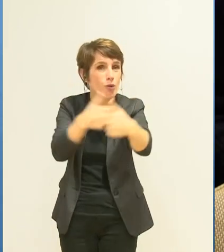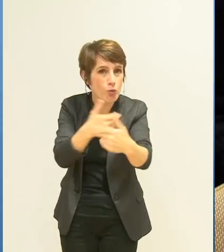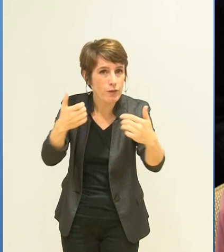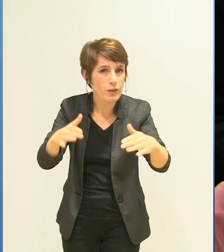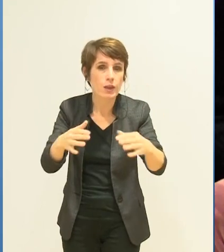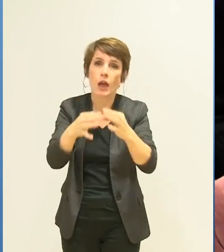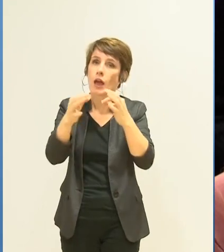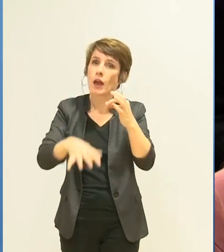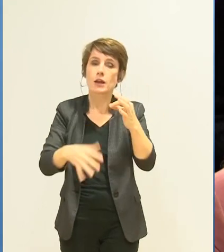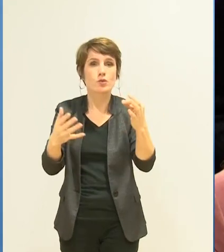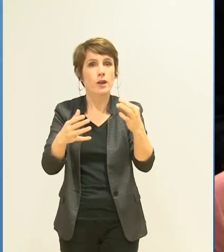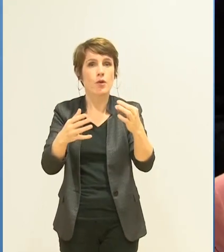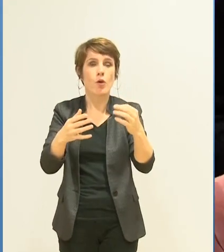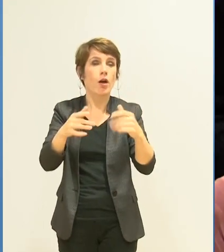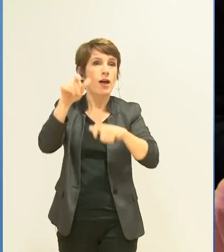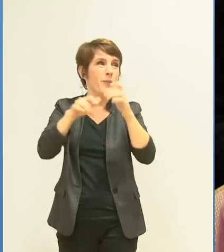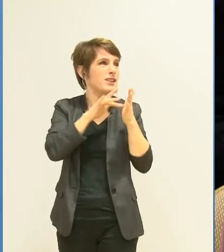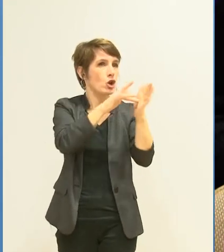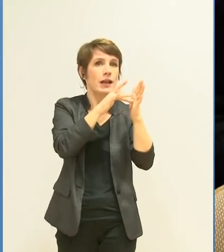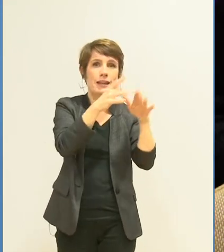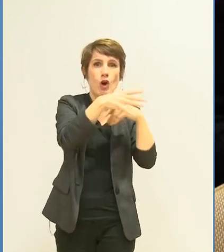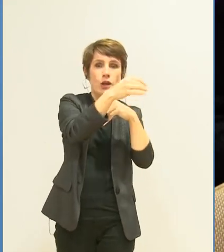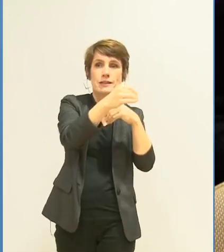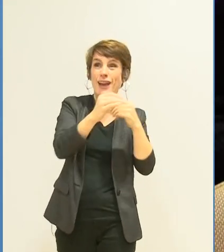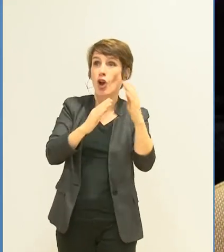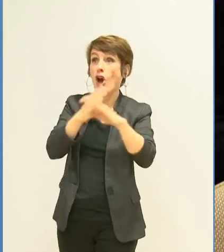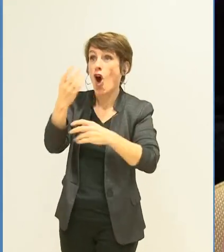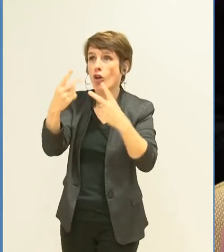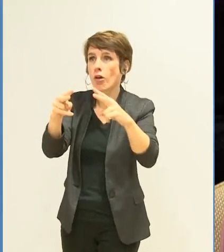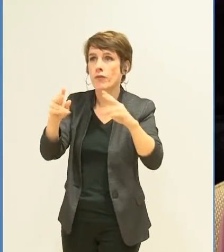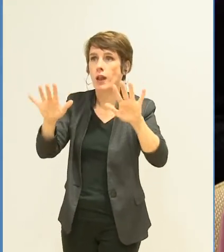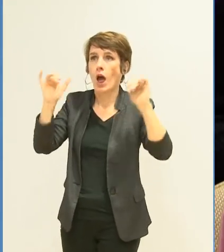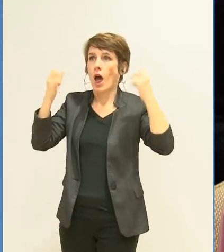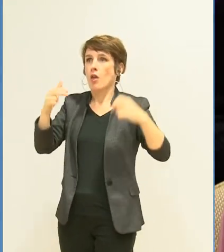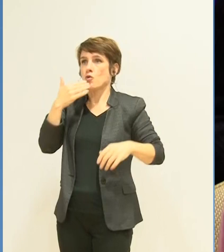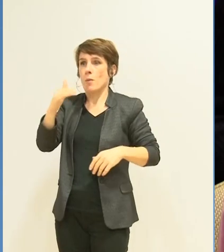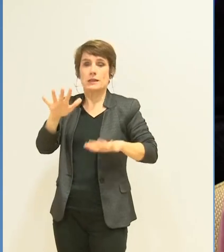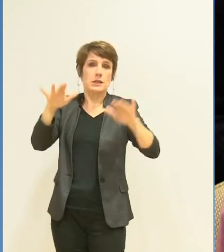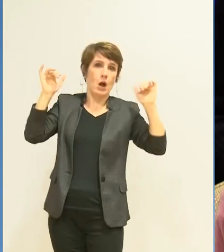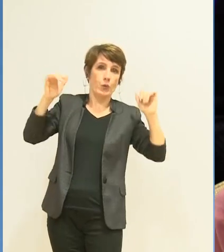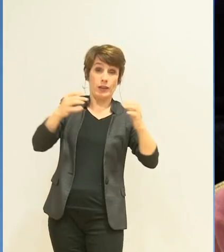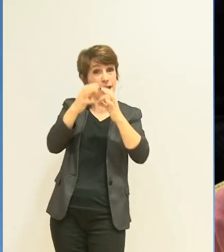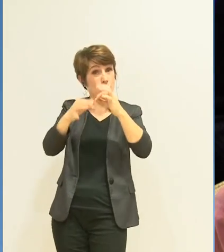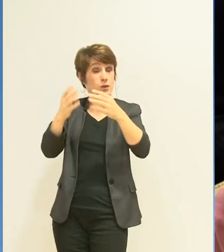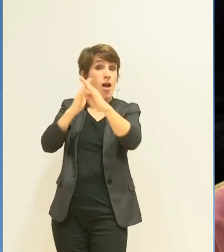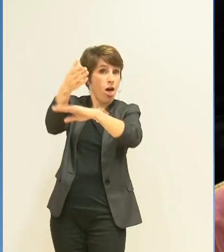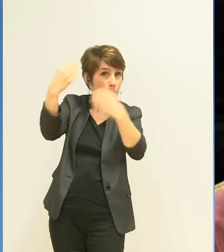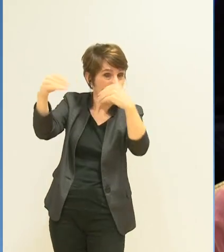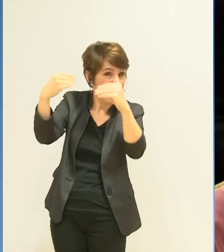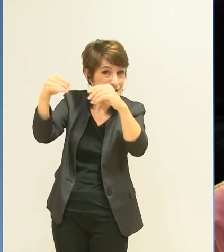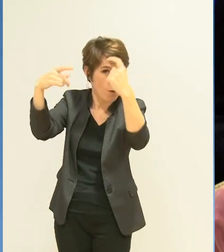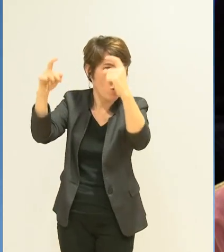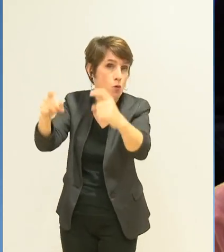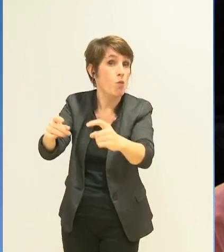décourager la clientèle extérieure d'accéder au coeur de ville nous vous le disons nous ne sommes pas contre l'extension de la zone piétonne